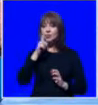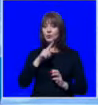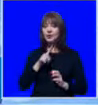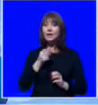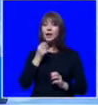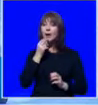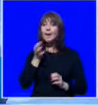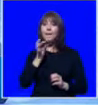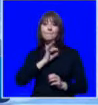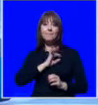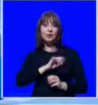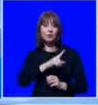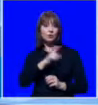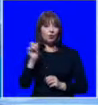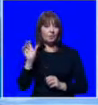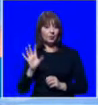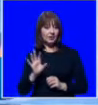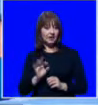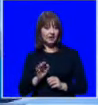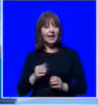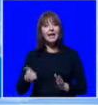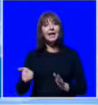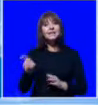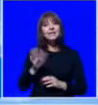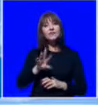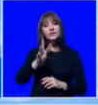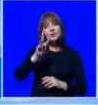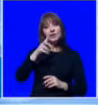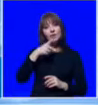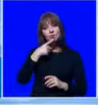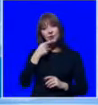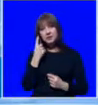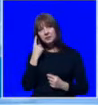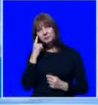размер на 100% дивиденд. Нещо повече, следващите 3 години се предвижда